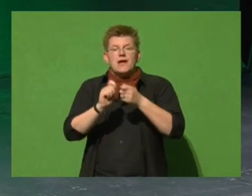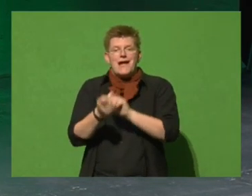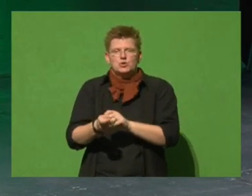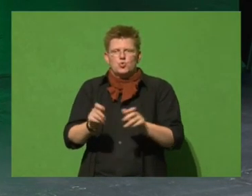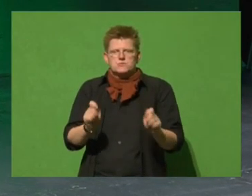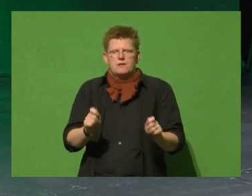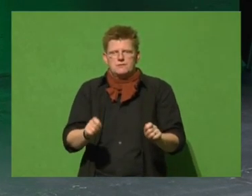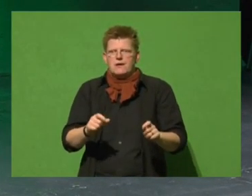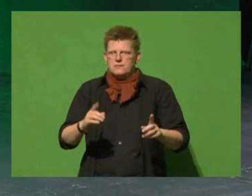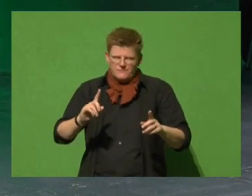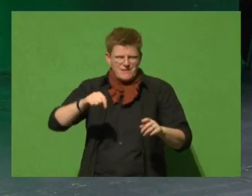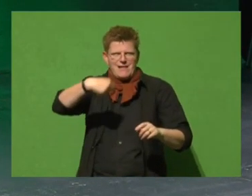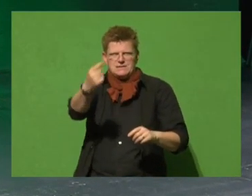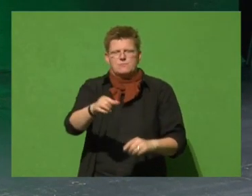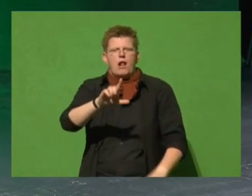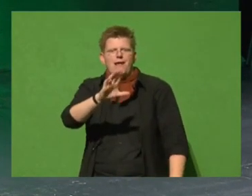nächste LDK zu vertagen.